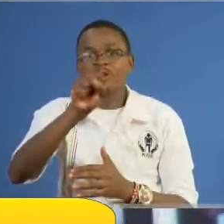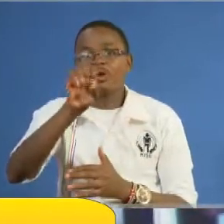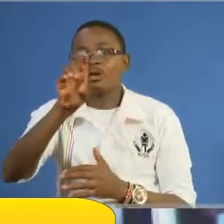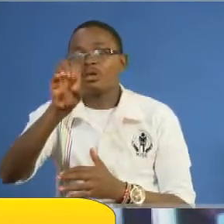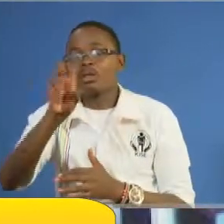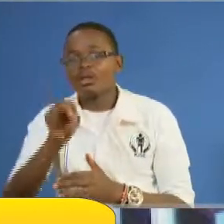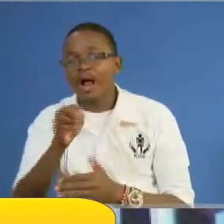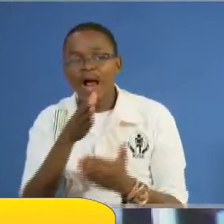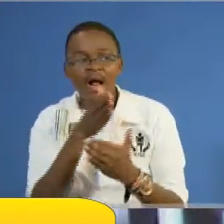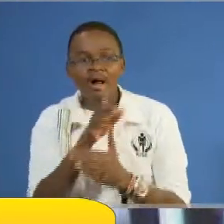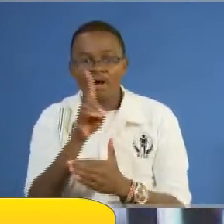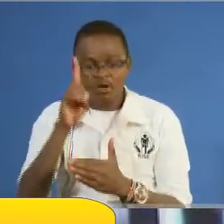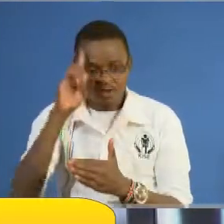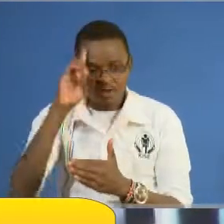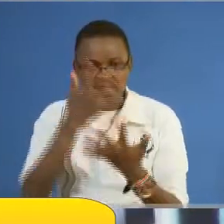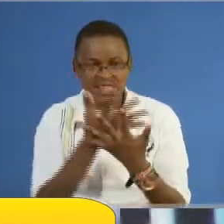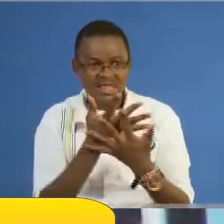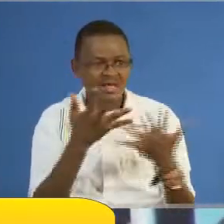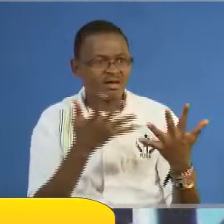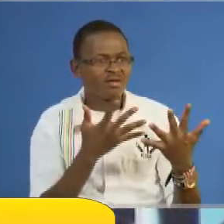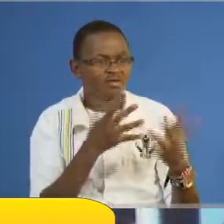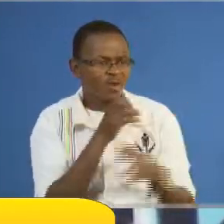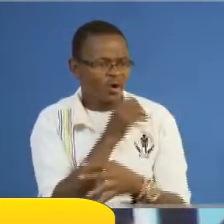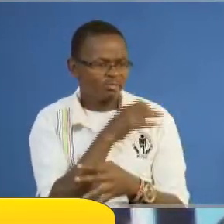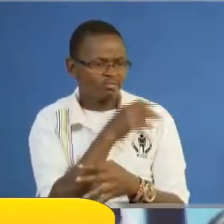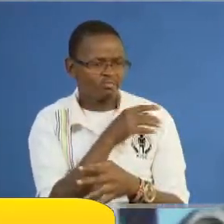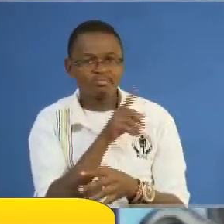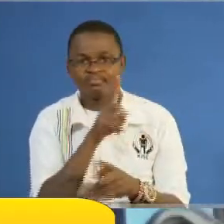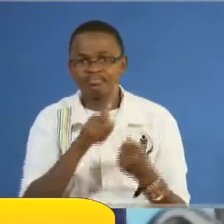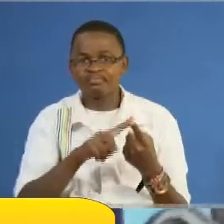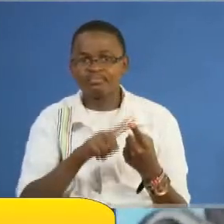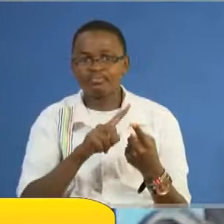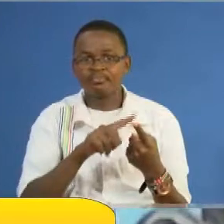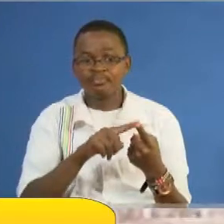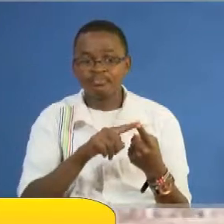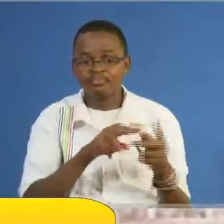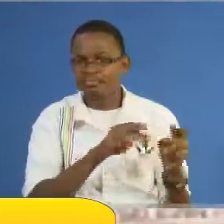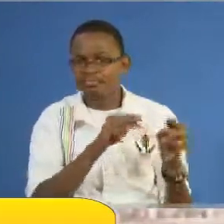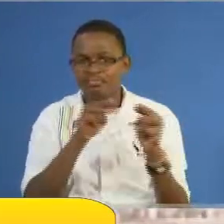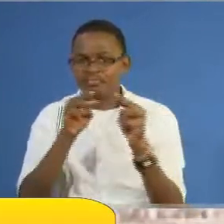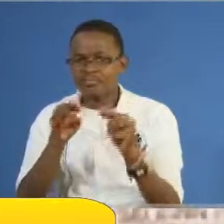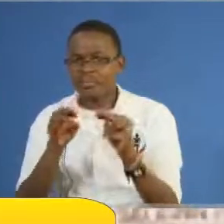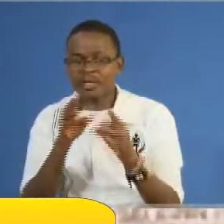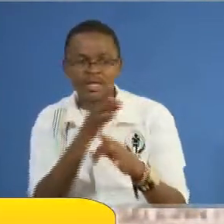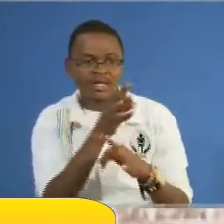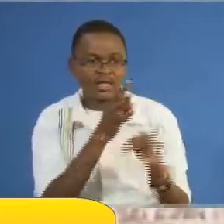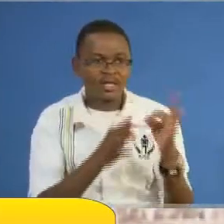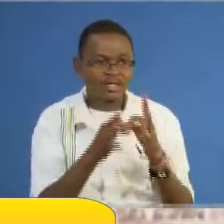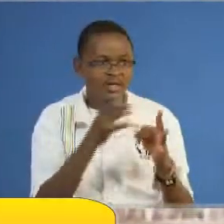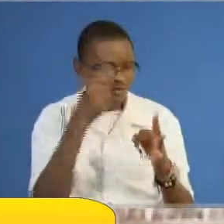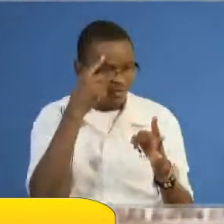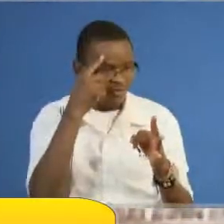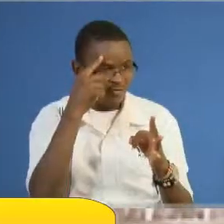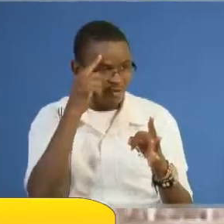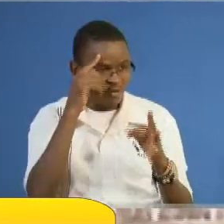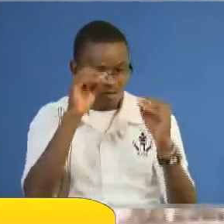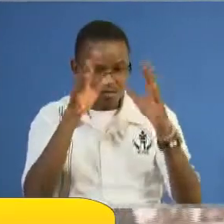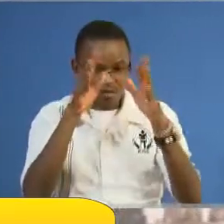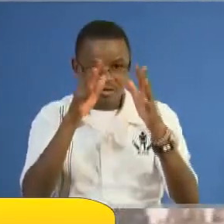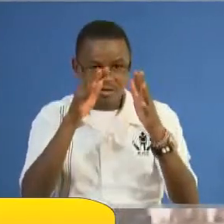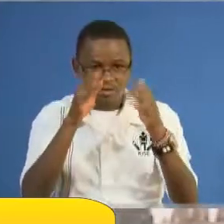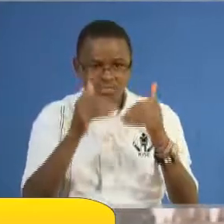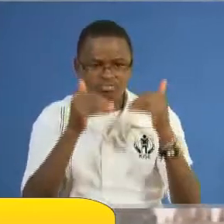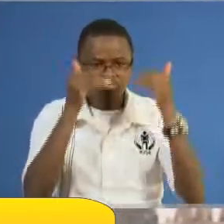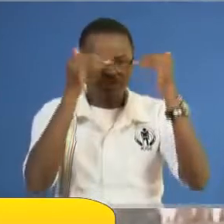Sosion. Baadhi ya mambo waliokuwa wakilalamikia ni kama vile ukiukaji wa haki za walimu, kama vile